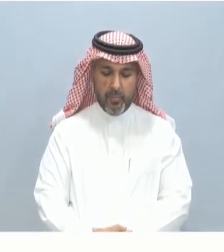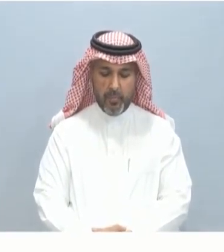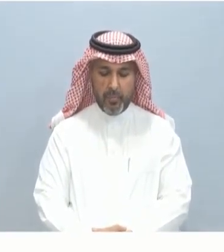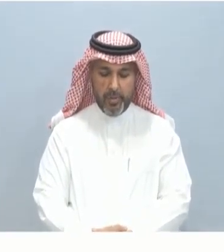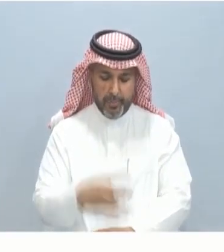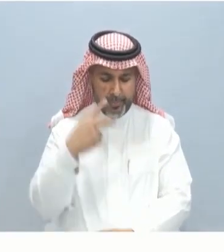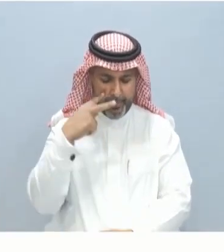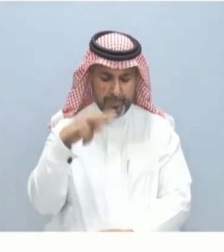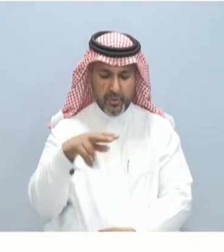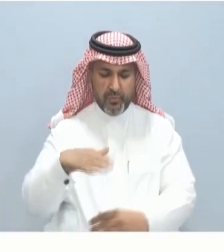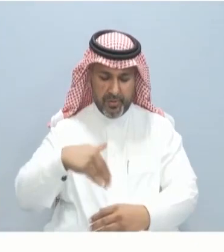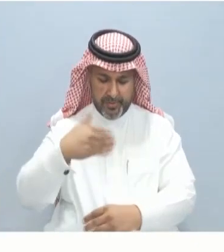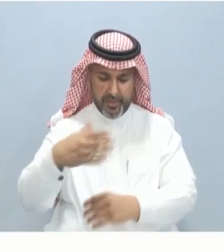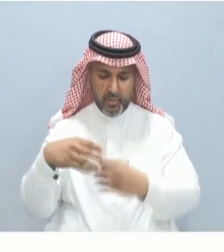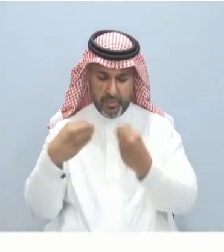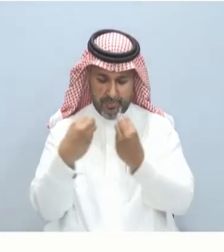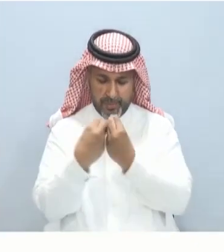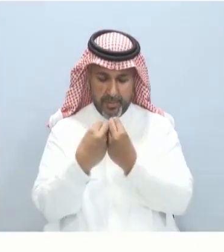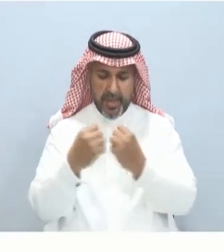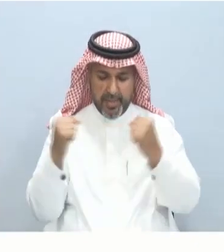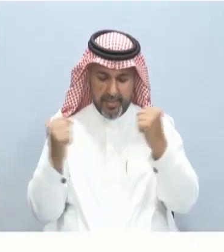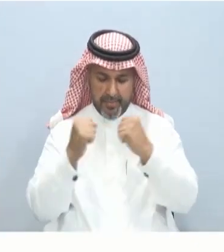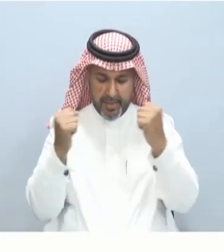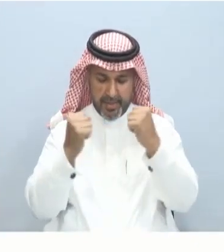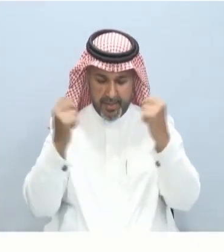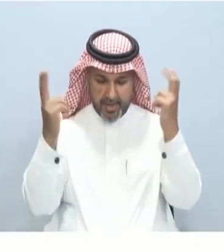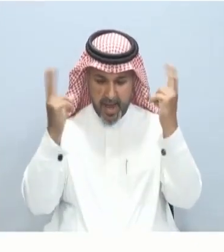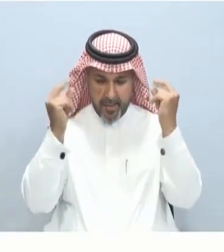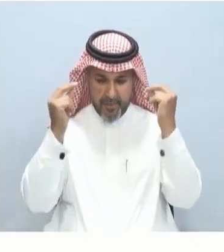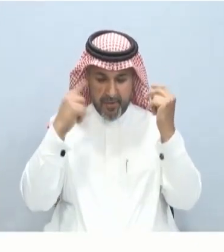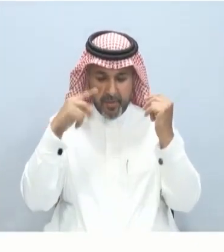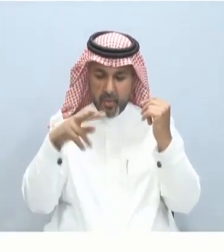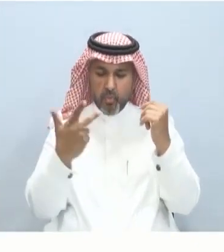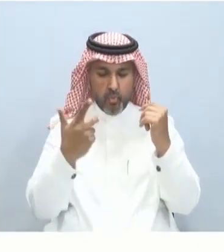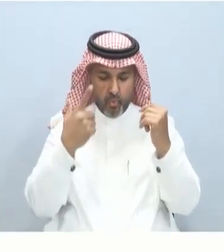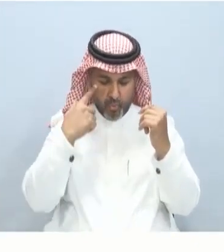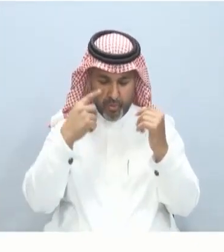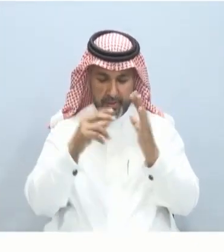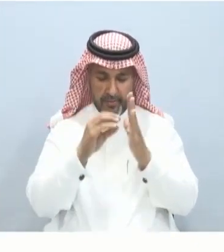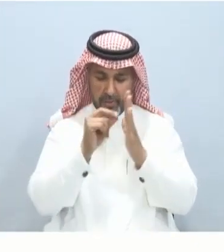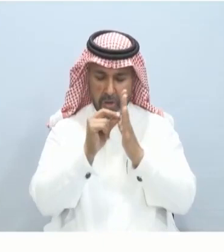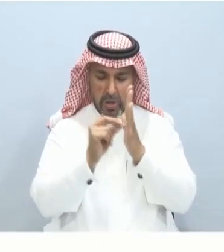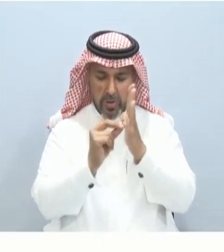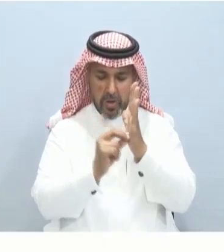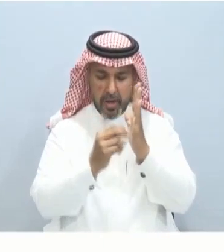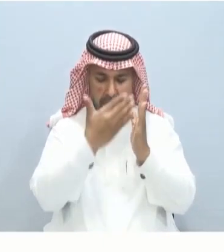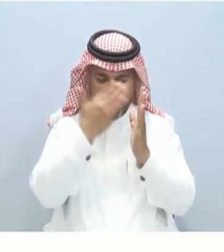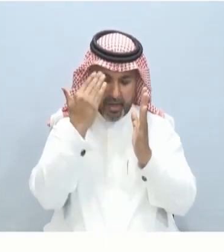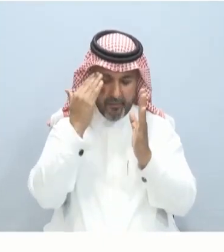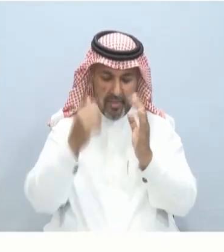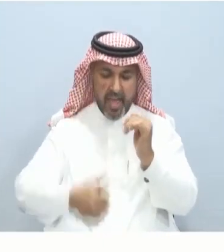الطرح وسنحاول اعادته الى مربع الفرق بين حدين كما قمنا في الحصه السابقه